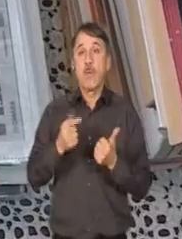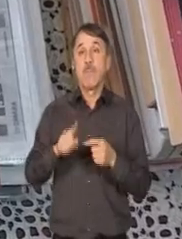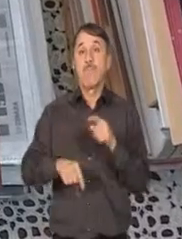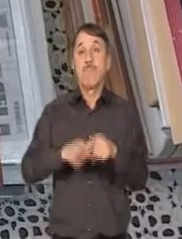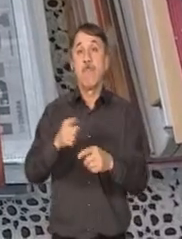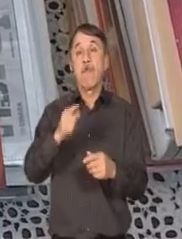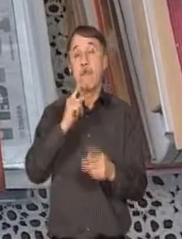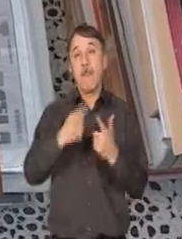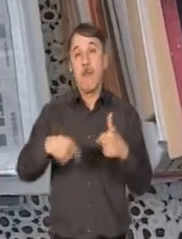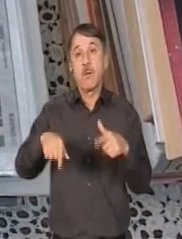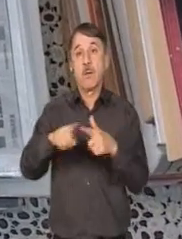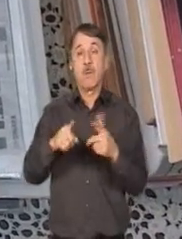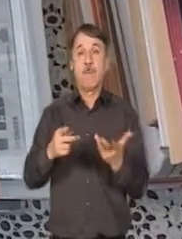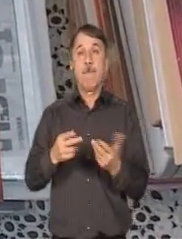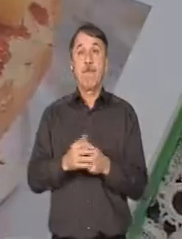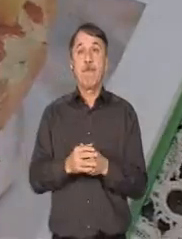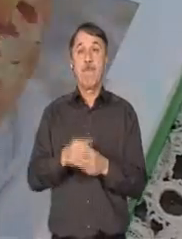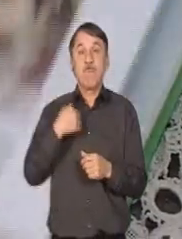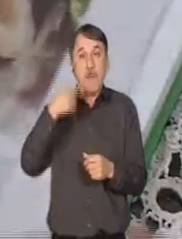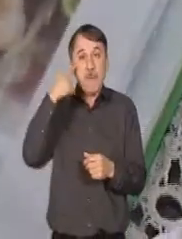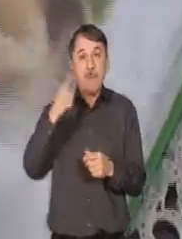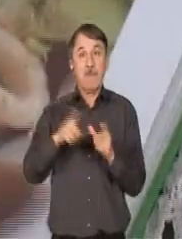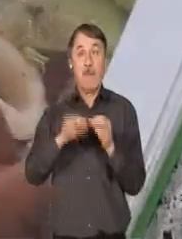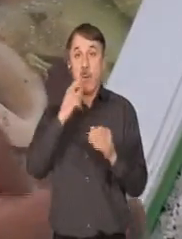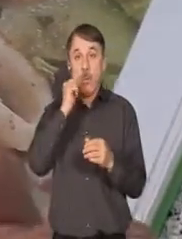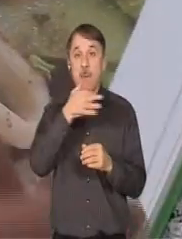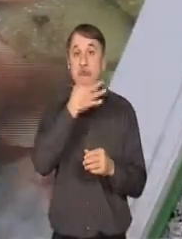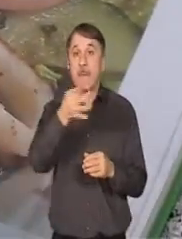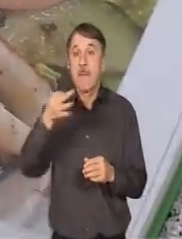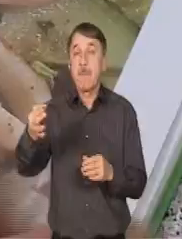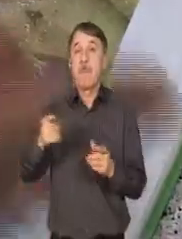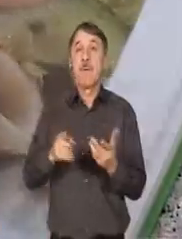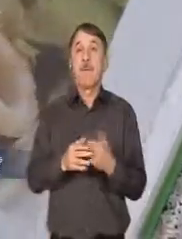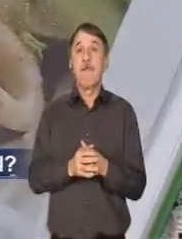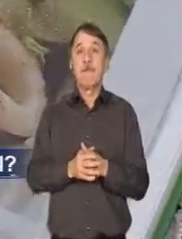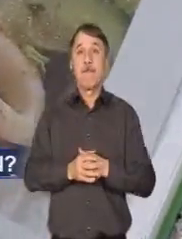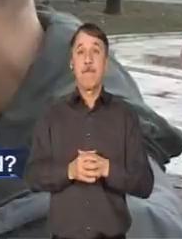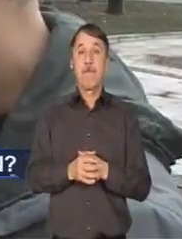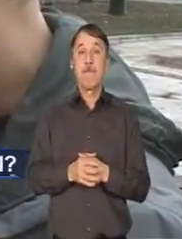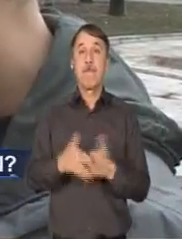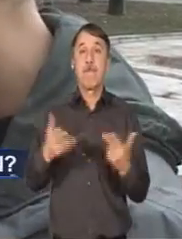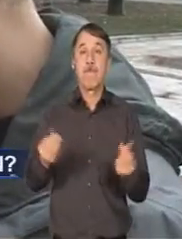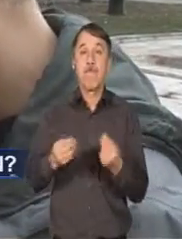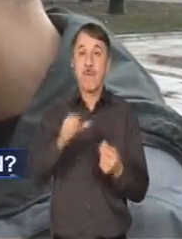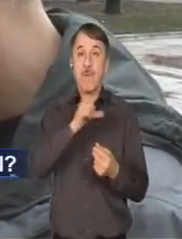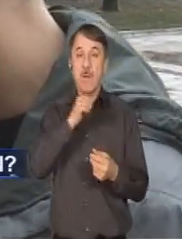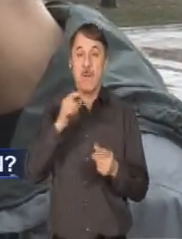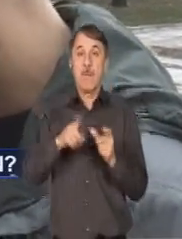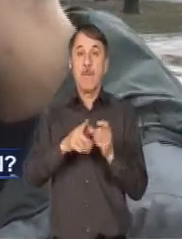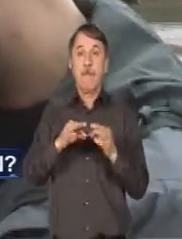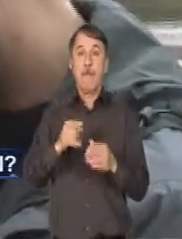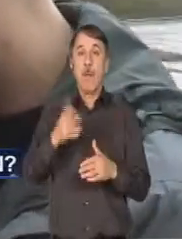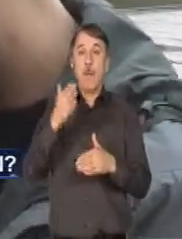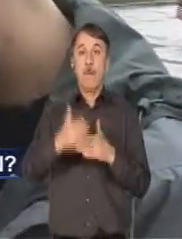hrane isključivo namirnicama biljnog porekla. Mi smo upitali naše sugrađane, znaju li šta je veganstvo? Mislim, možda je